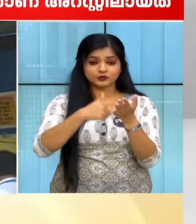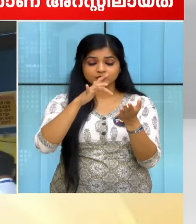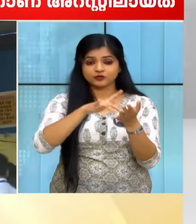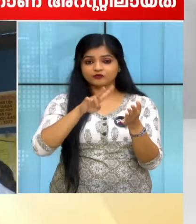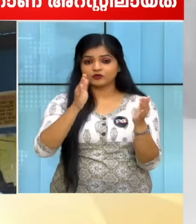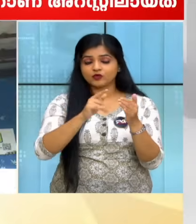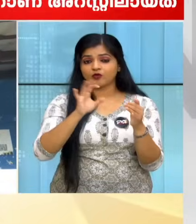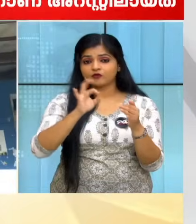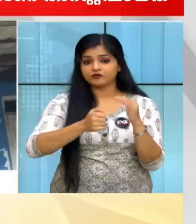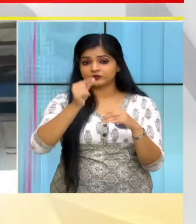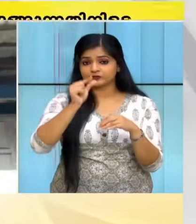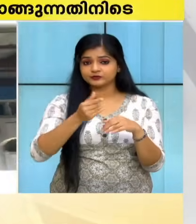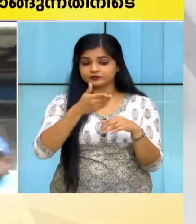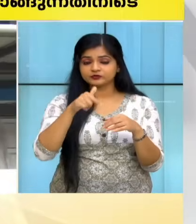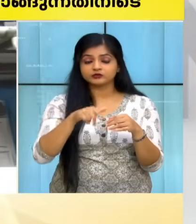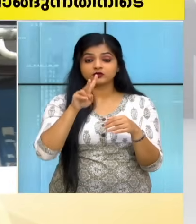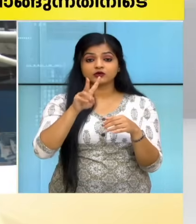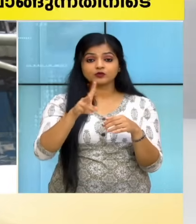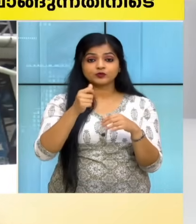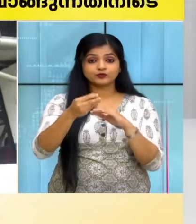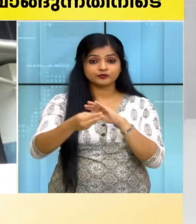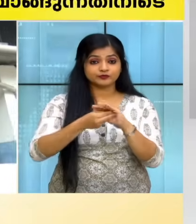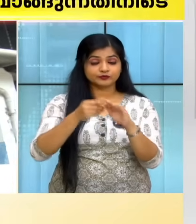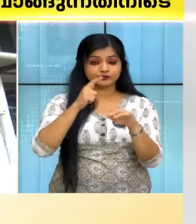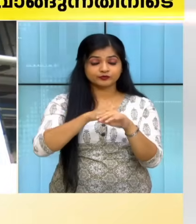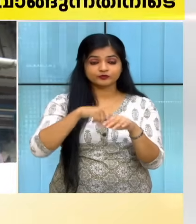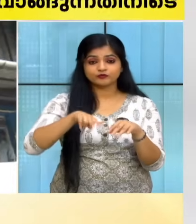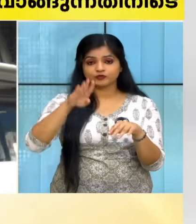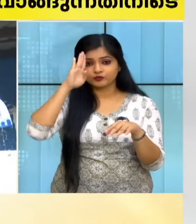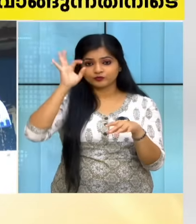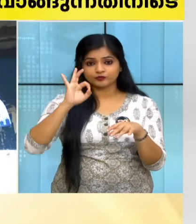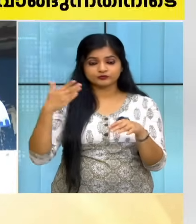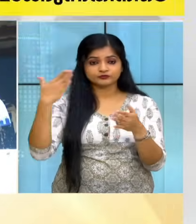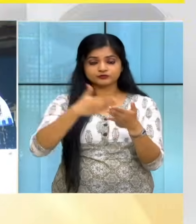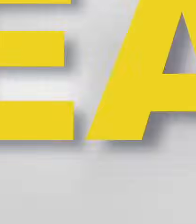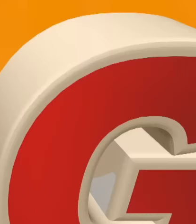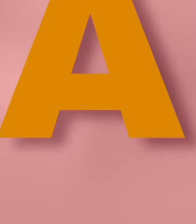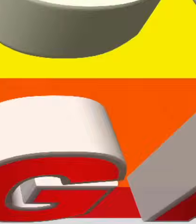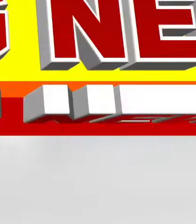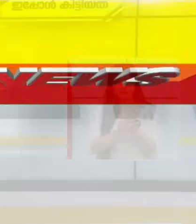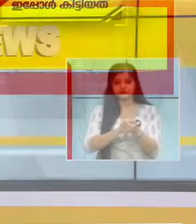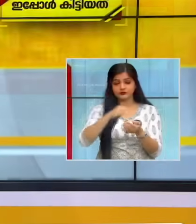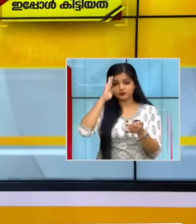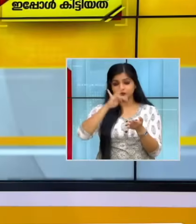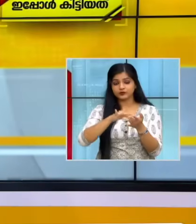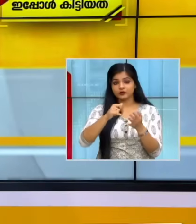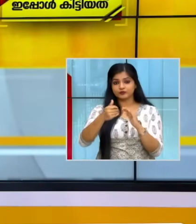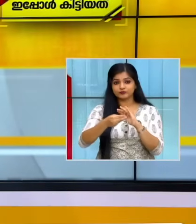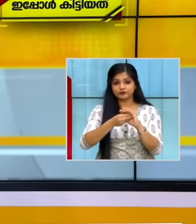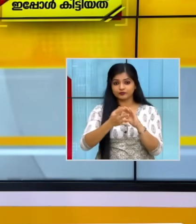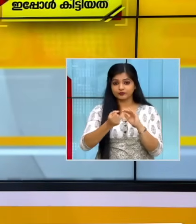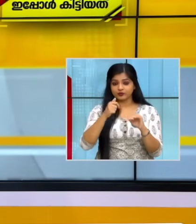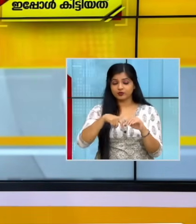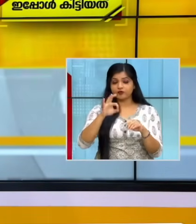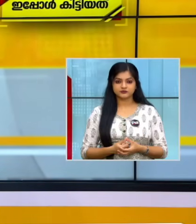ഓഫീസർ കൃഷ്ണകുമാർ ഇത്തരത്തിൽ 2000 രൂപ കൈക്കൂലി വാങ്ങിയതിന് വിജിലൻസിന്റെ പിടിയിലാകുന്നത്. പ്രവിധ. തൃശൂർ ചേറൂരിൽ കൈക്കൂലി വാങ്ങുന്നതിനിടെ